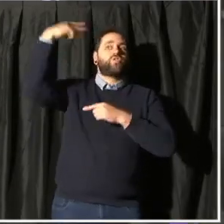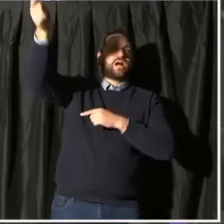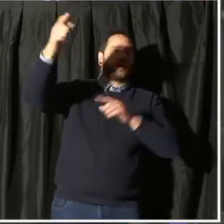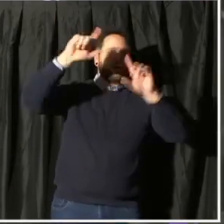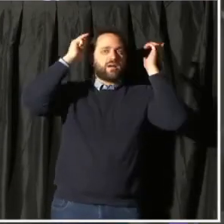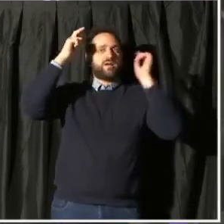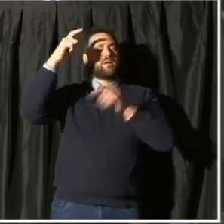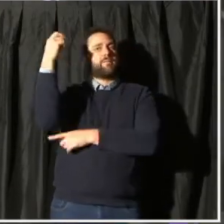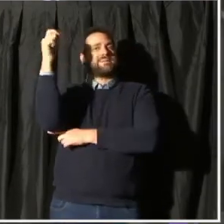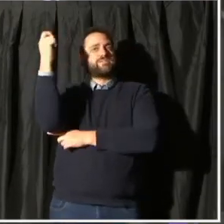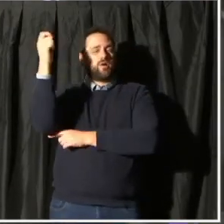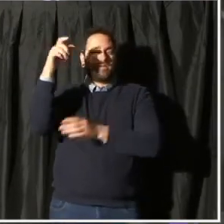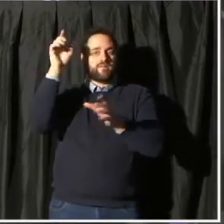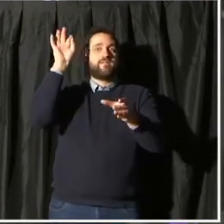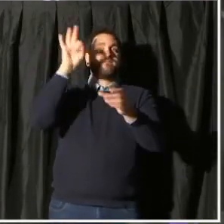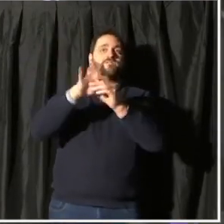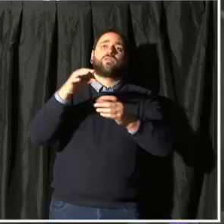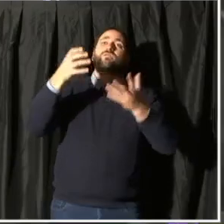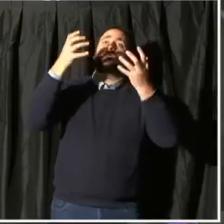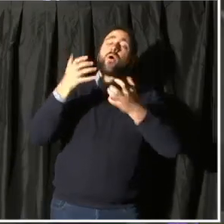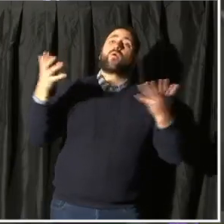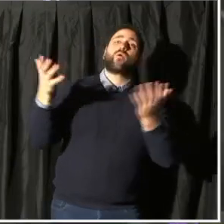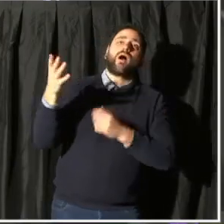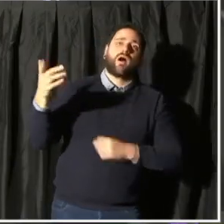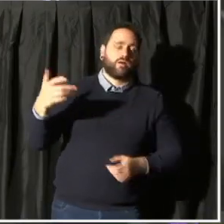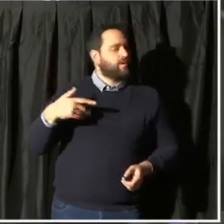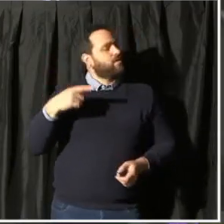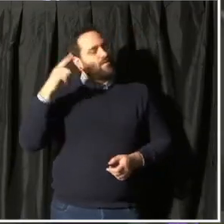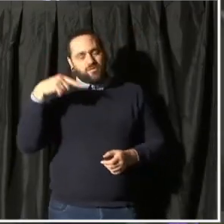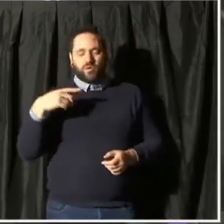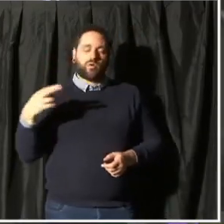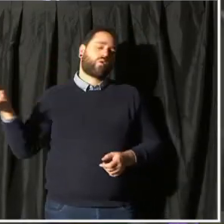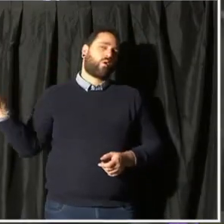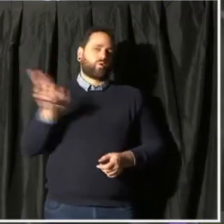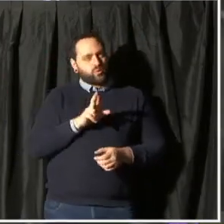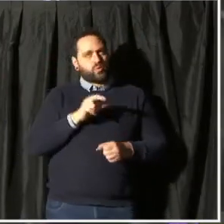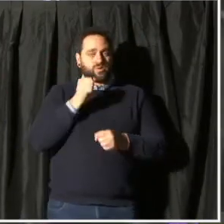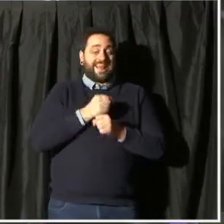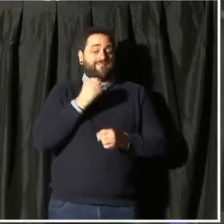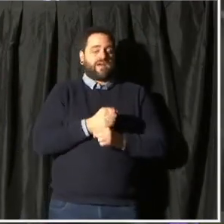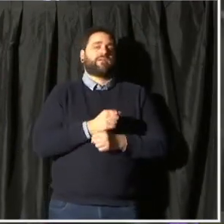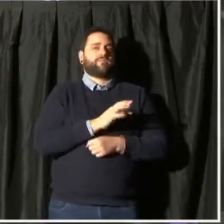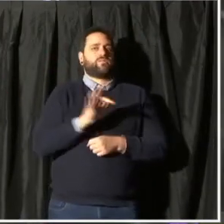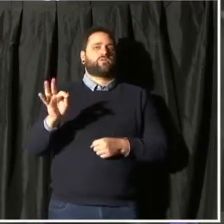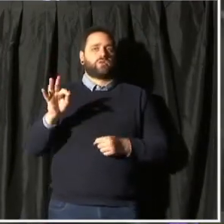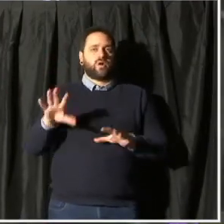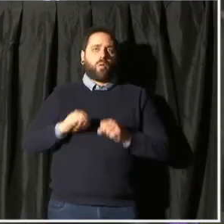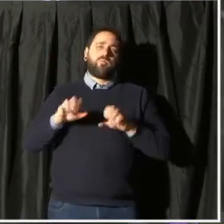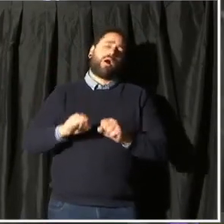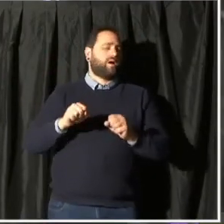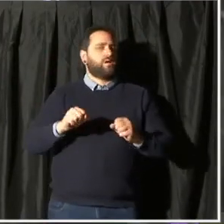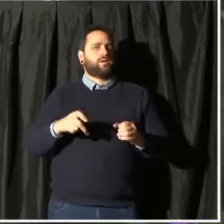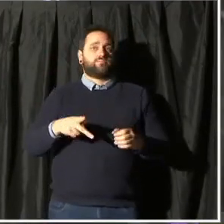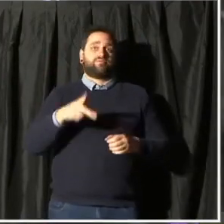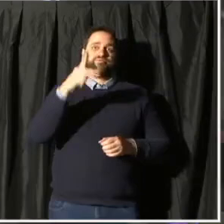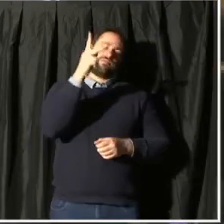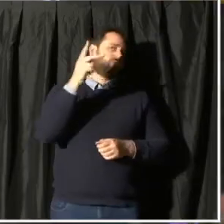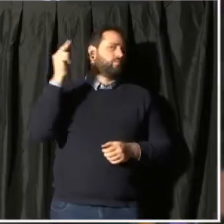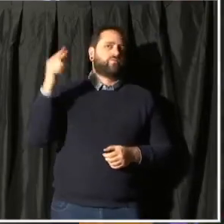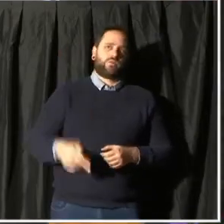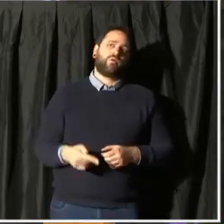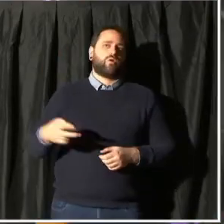besoin de créer des emplois en france on a besoin de redonner énormément de pouvoir et on a besoin de retrouver